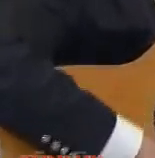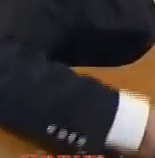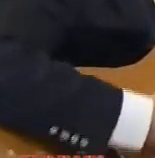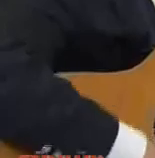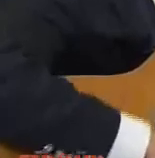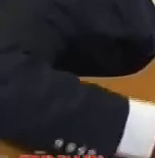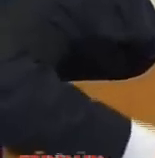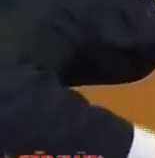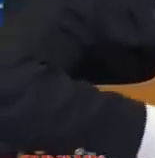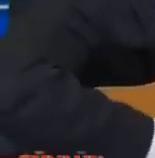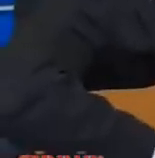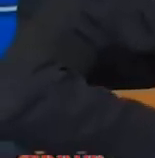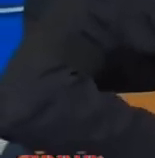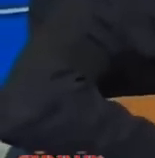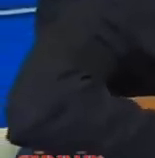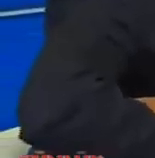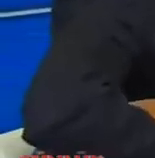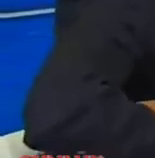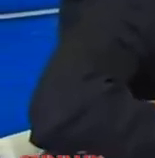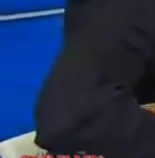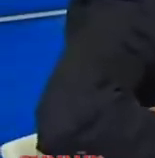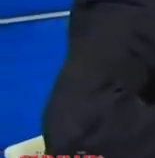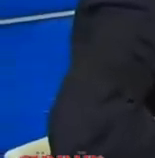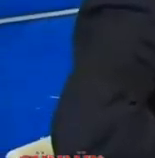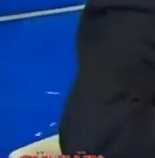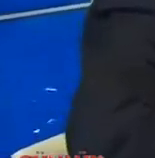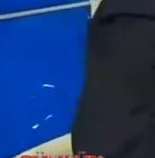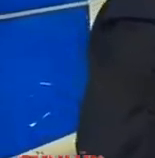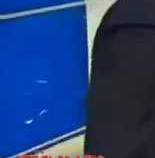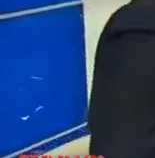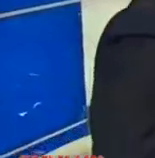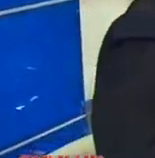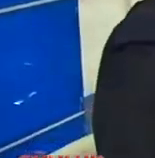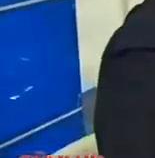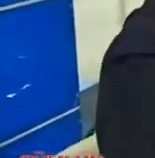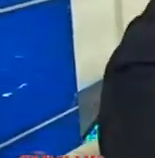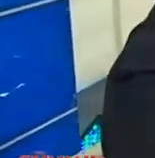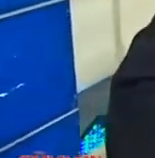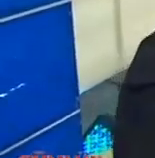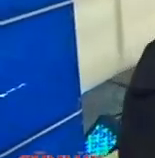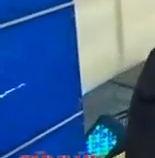Kalmış dördüncü sokakta, bir çatı katında.